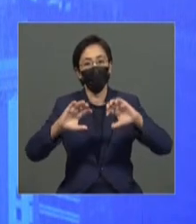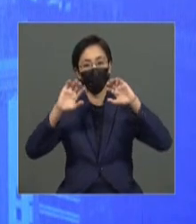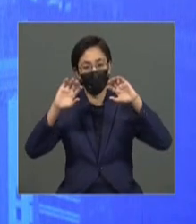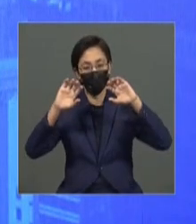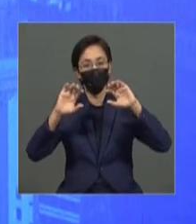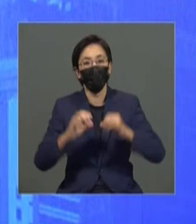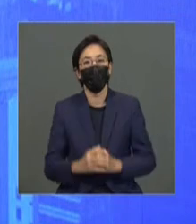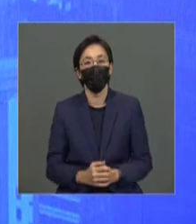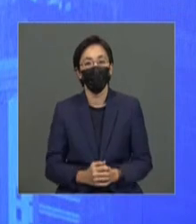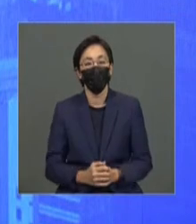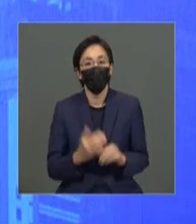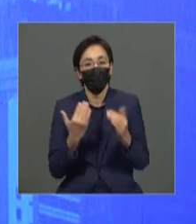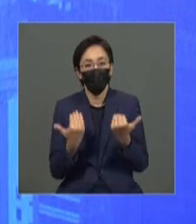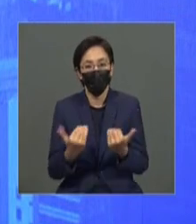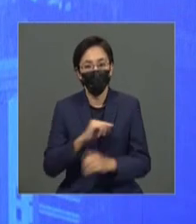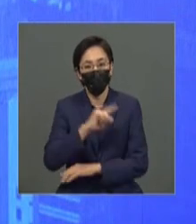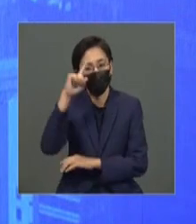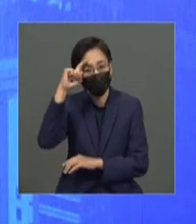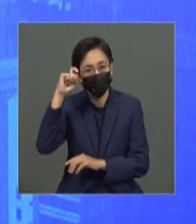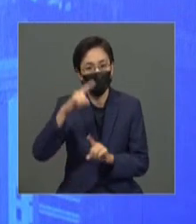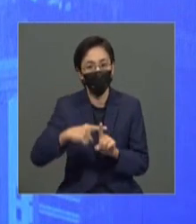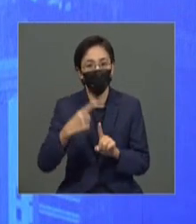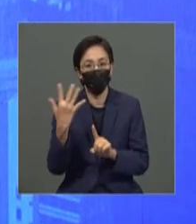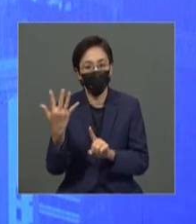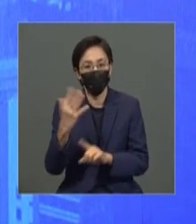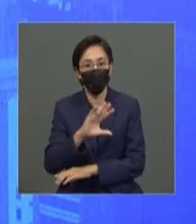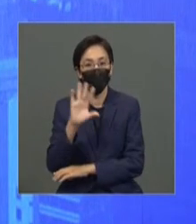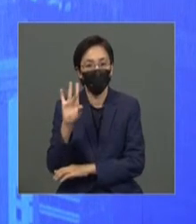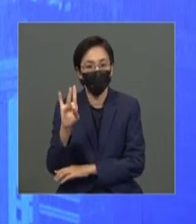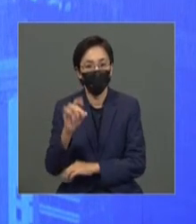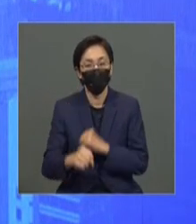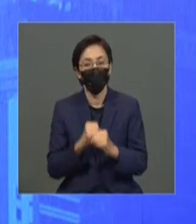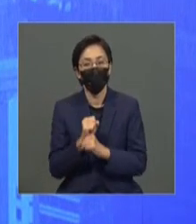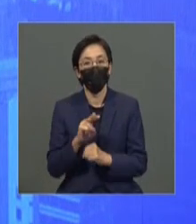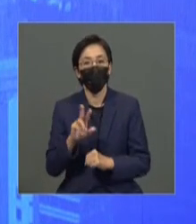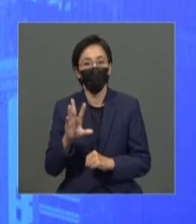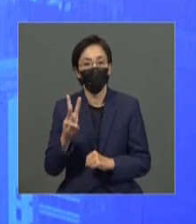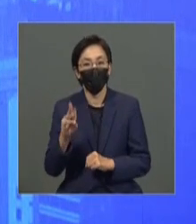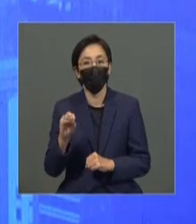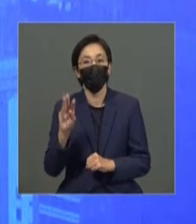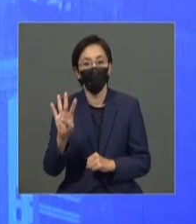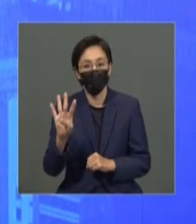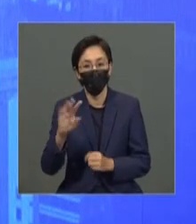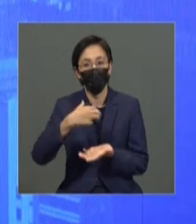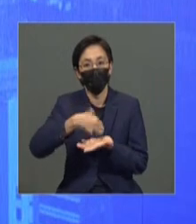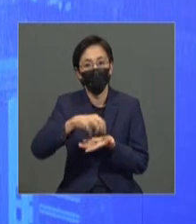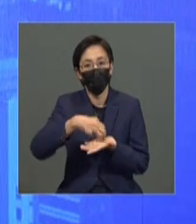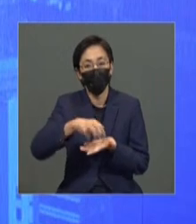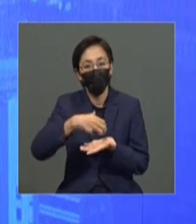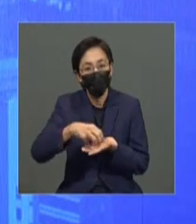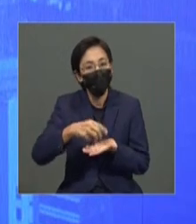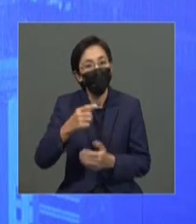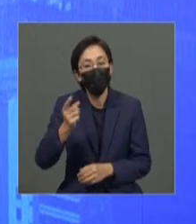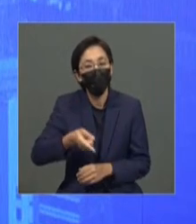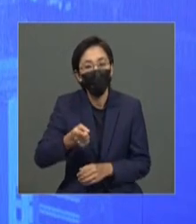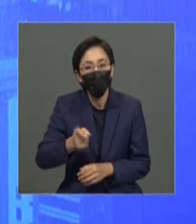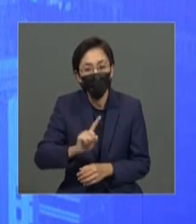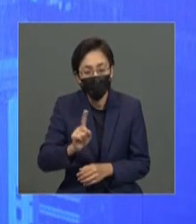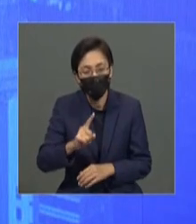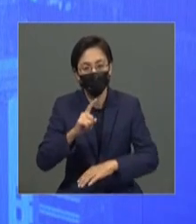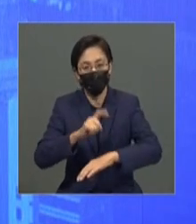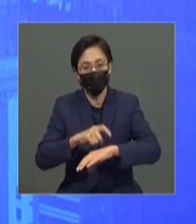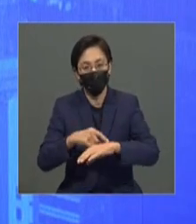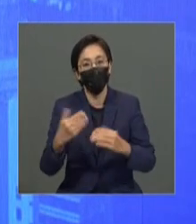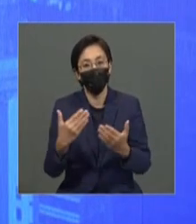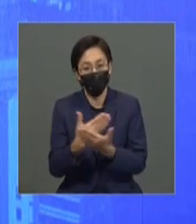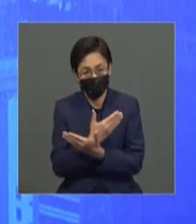นะครับพบกันวันนี้วันเสาร์ที่8พฤษภาคม2564นะครับย้ำกันอีกครั้งครับคุณผู้ชมฮะเราปรับนะฮะเวล